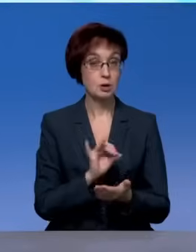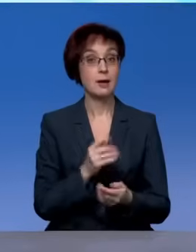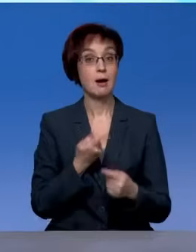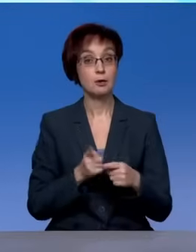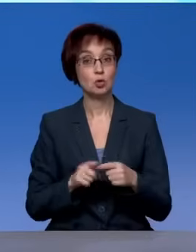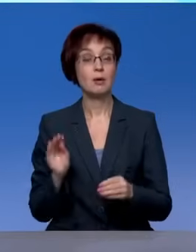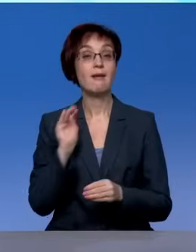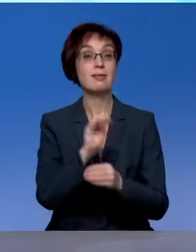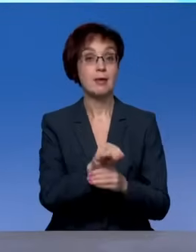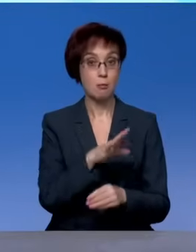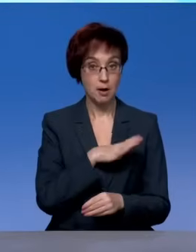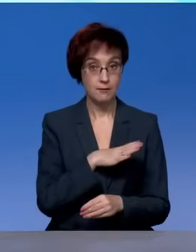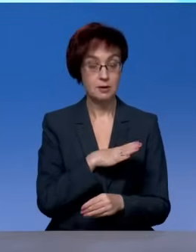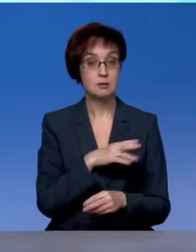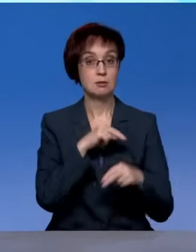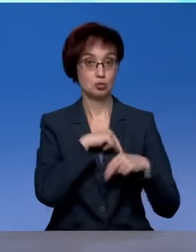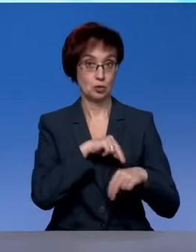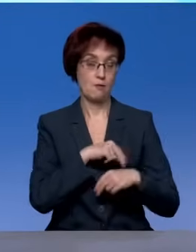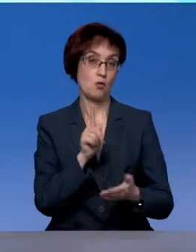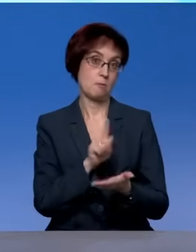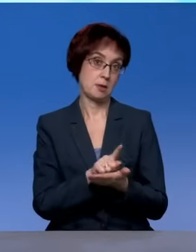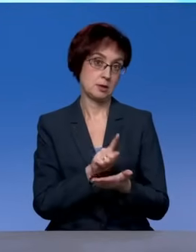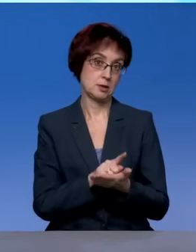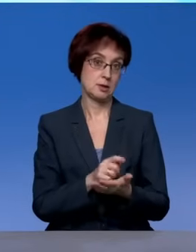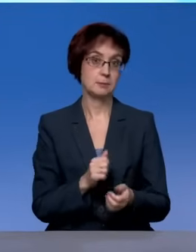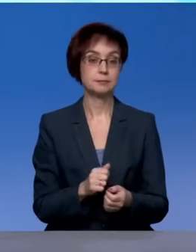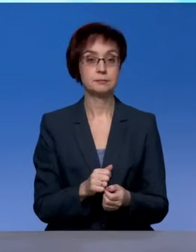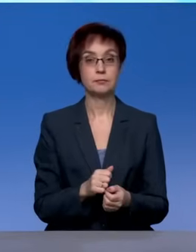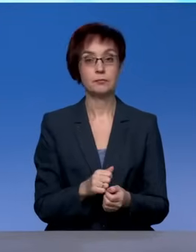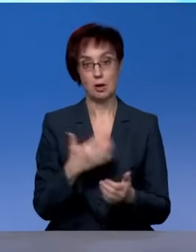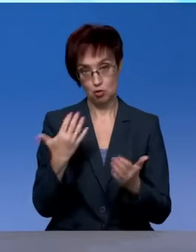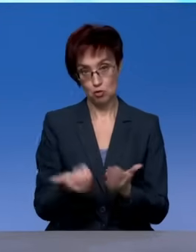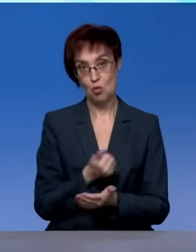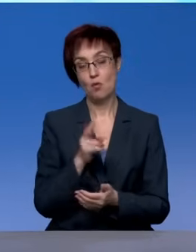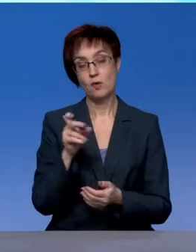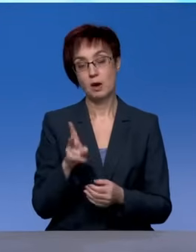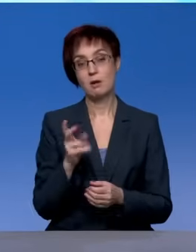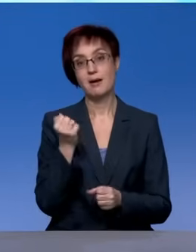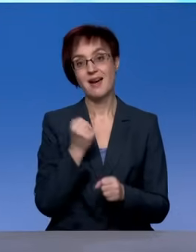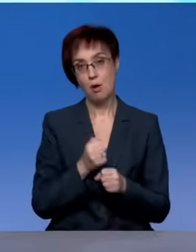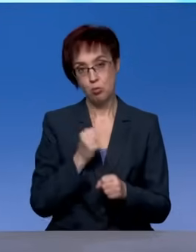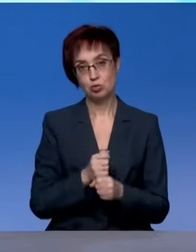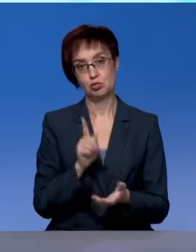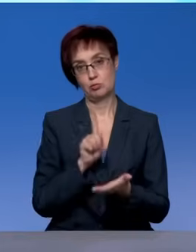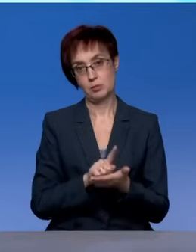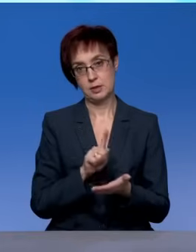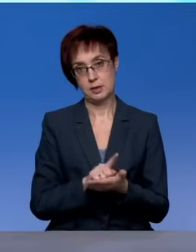его по трудовой пенсии. Да, понятно. Уже снова как к работающему пенсионеру. Спасибо. Спасибо за